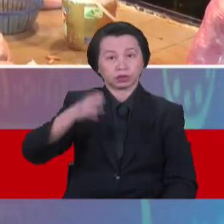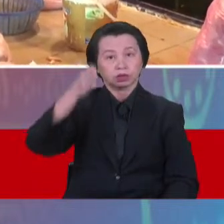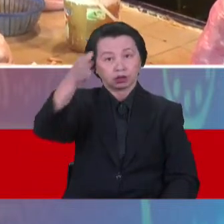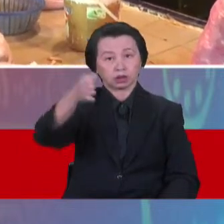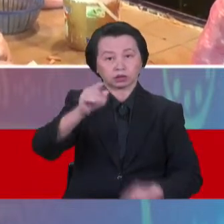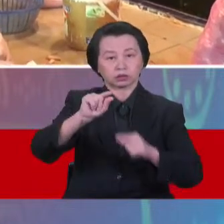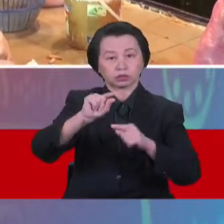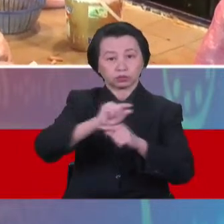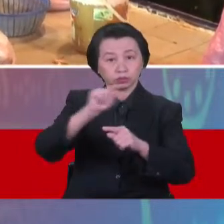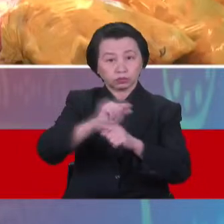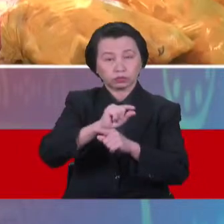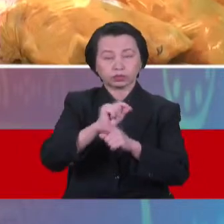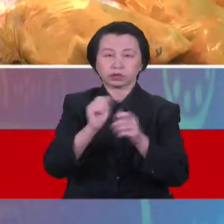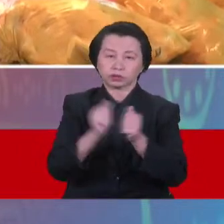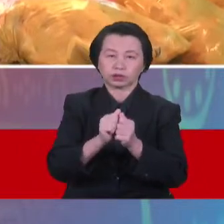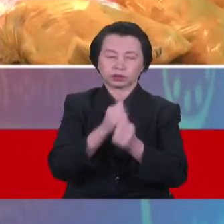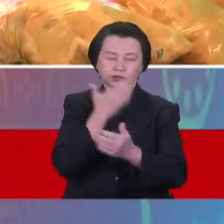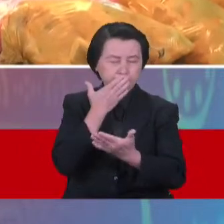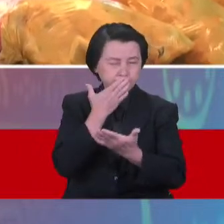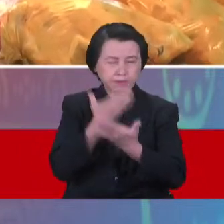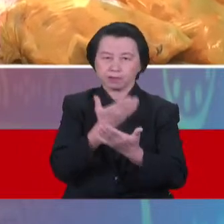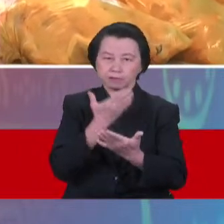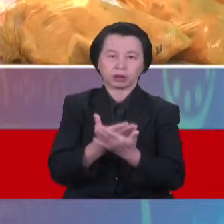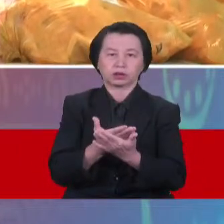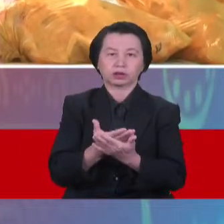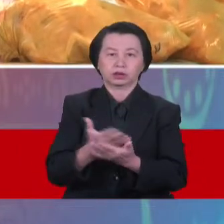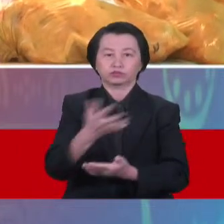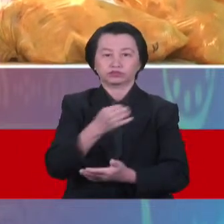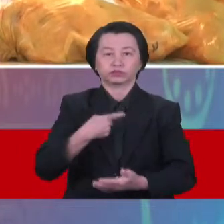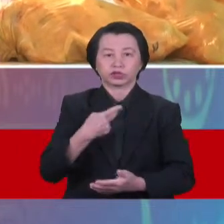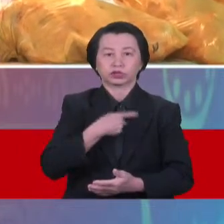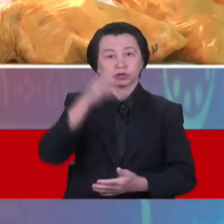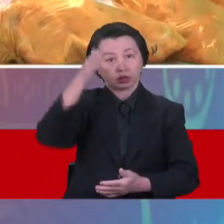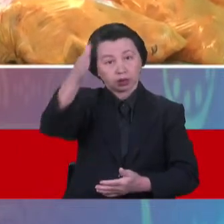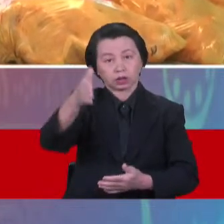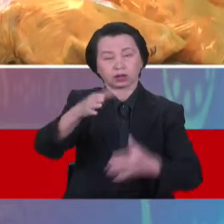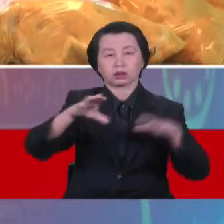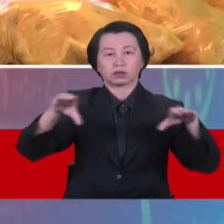menggunakannya dengan sebaik-baiknya dan kita akan buat